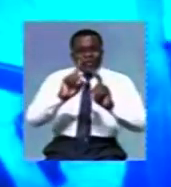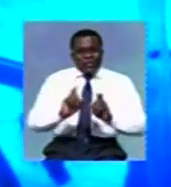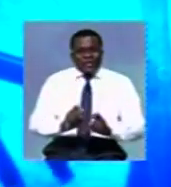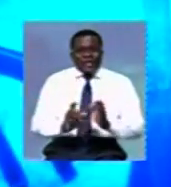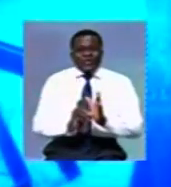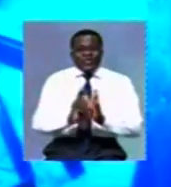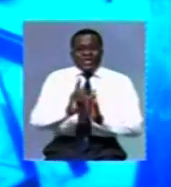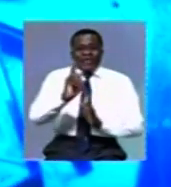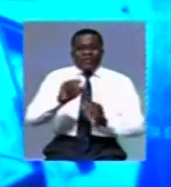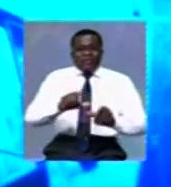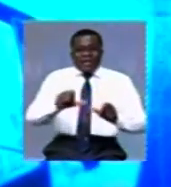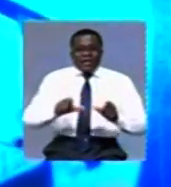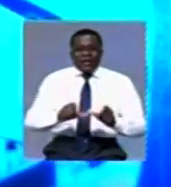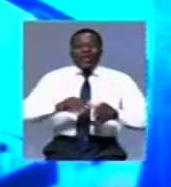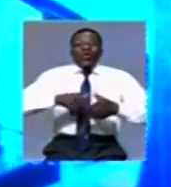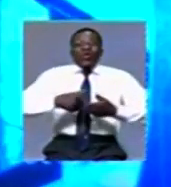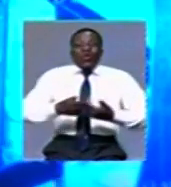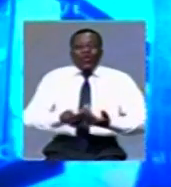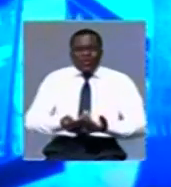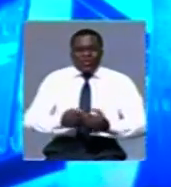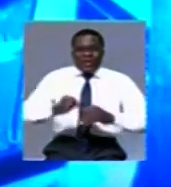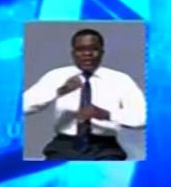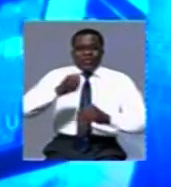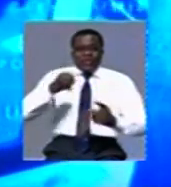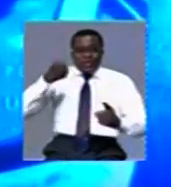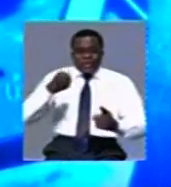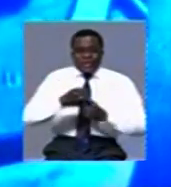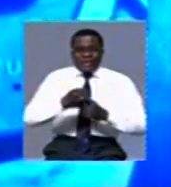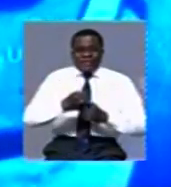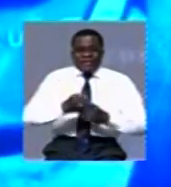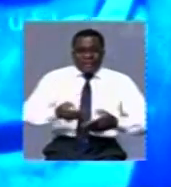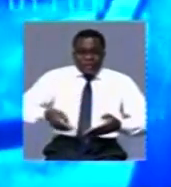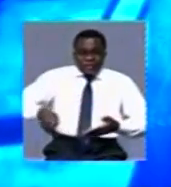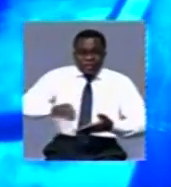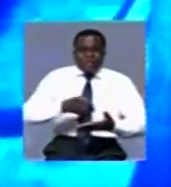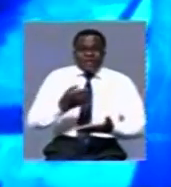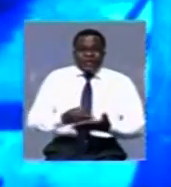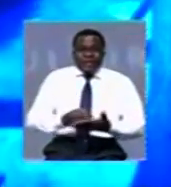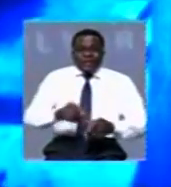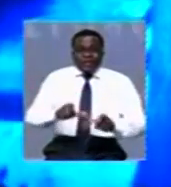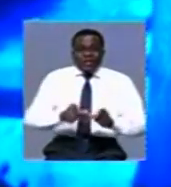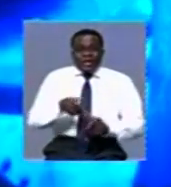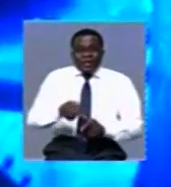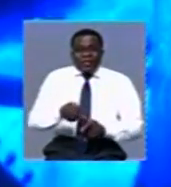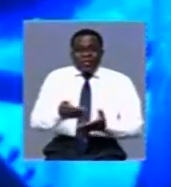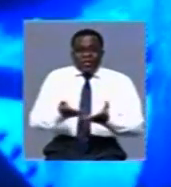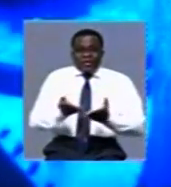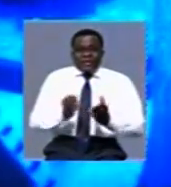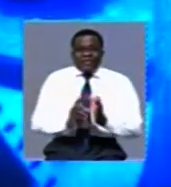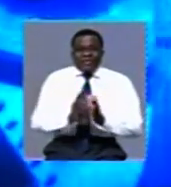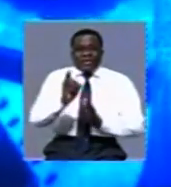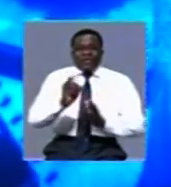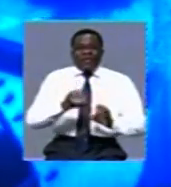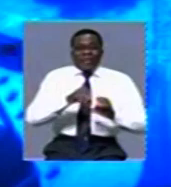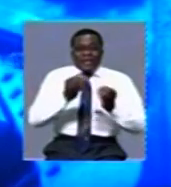de développement local. Comment surmonter le défi de mobilisation des ressources locales propres au service du développement